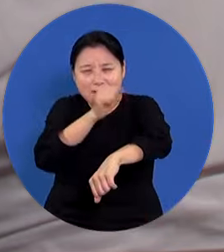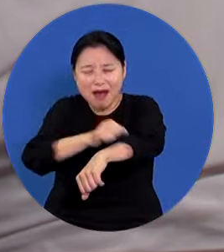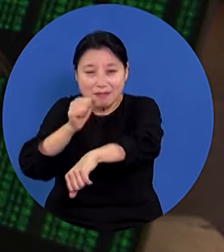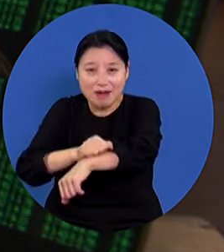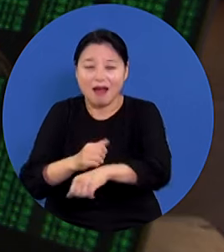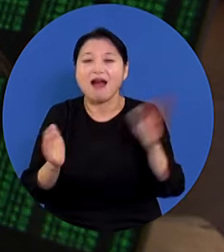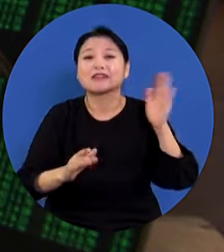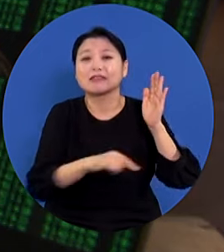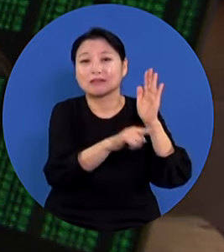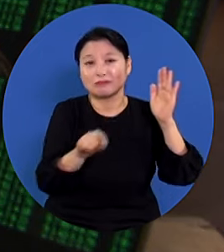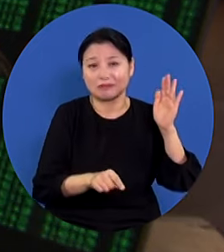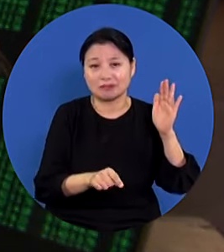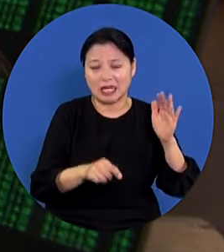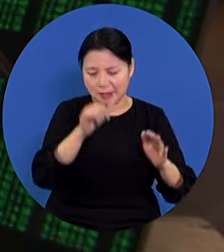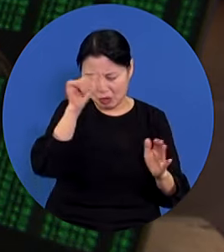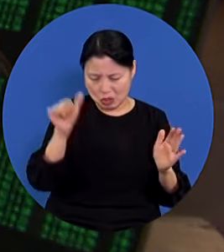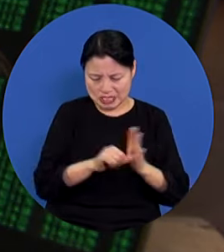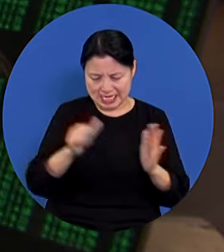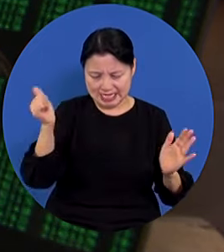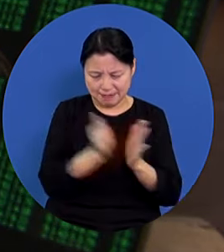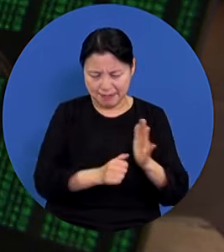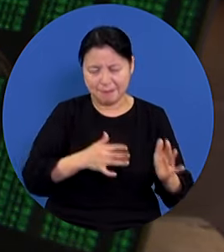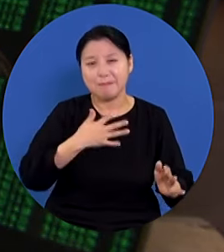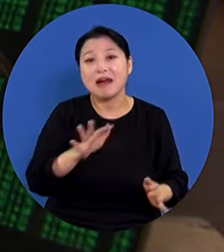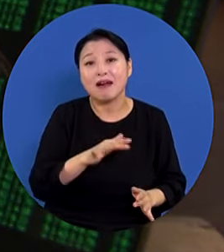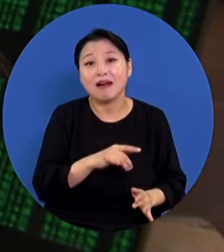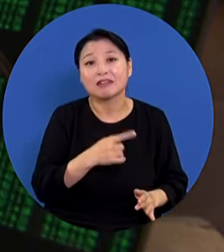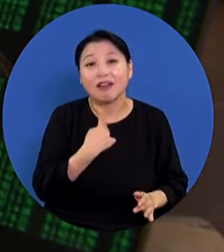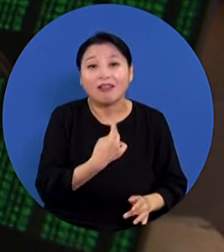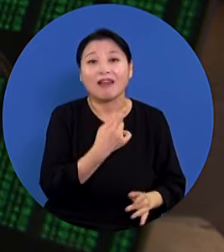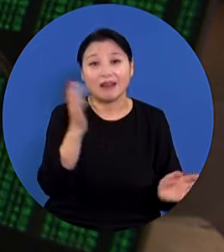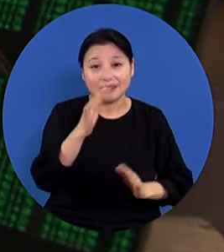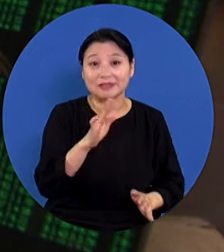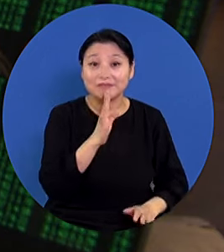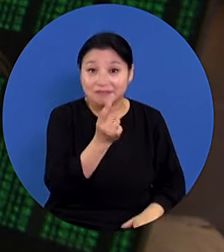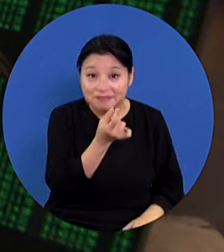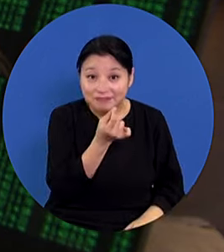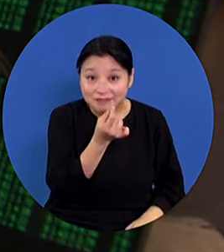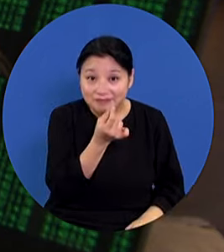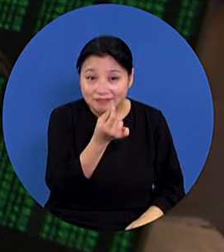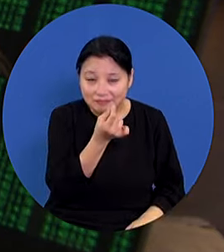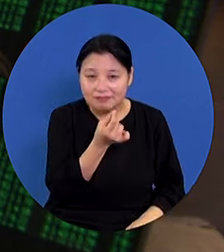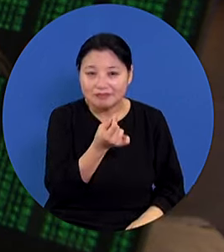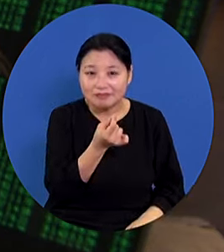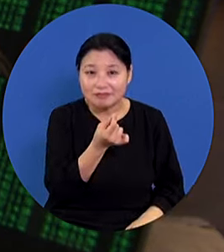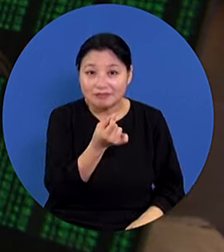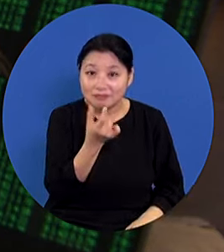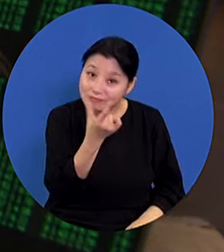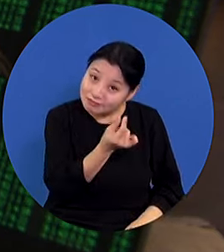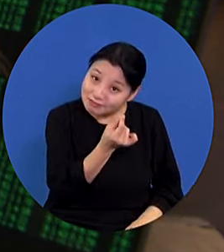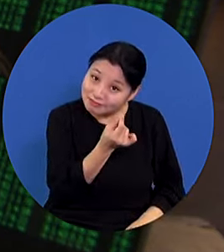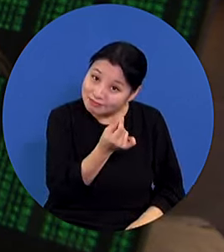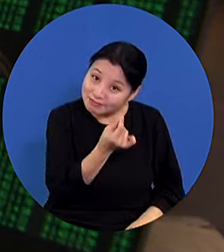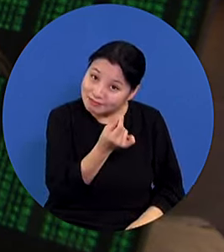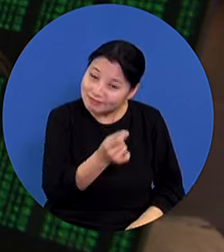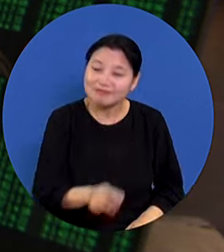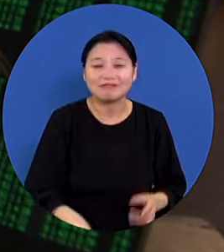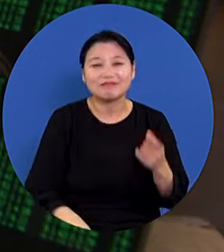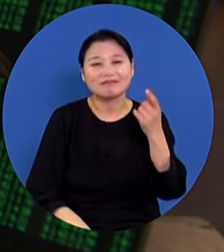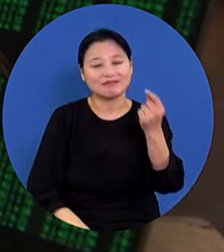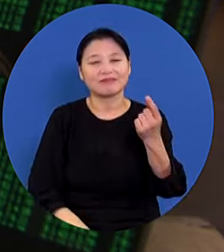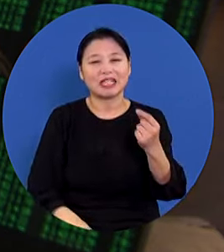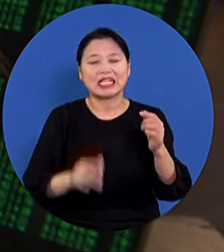것이고 어쩌면 평생에 실패 한 번도 안 해본 학생들이 대부분이지 않을까요? 그렇지 않은가요? 뭐 예,